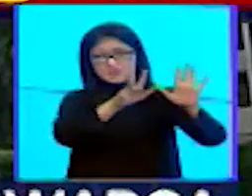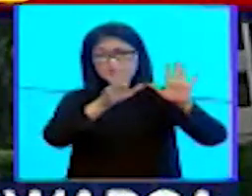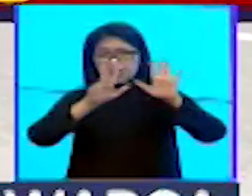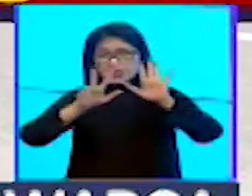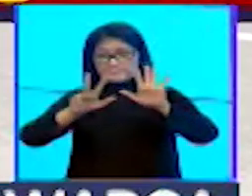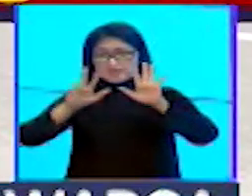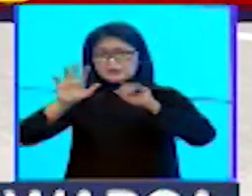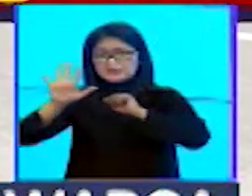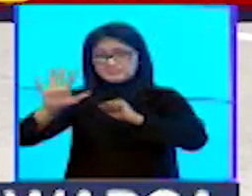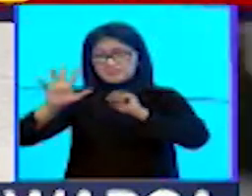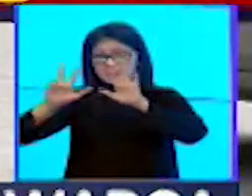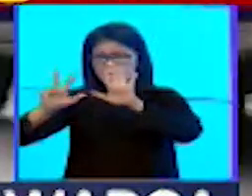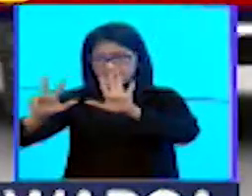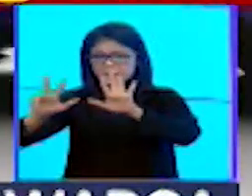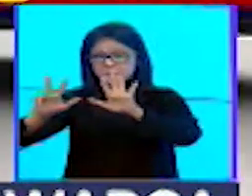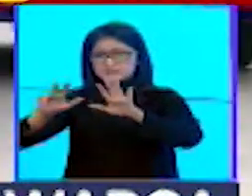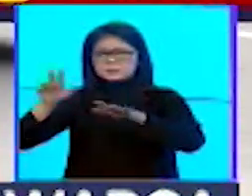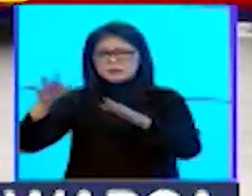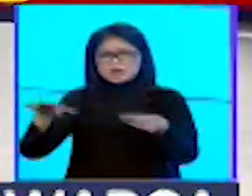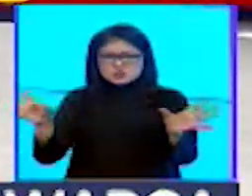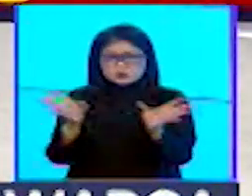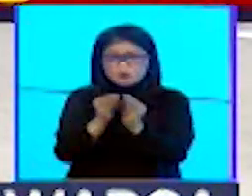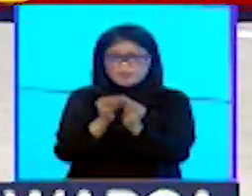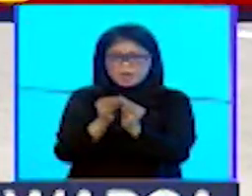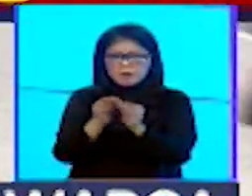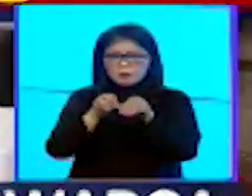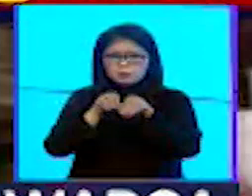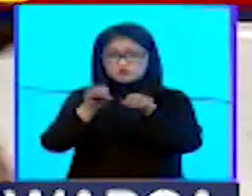9.868 dan menjadi infeksi tertinggi sejak 22 Februari.